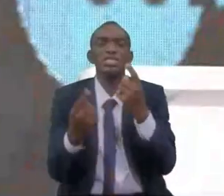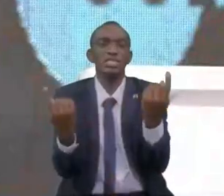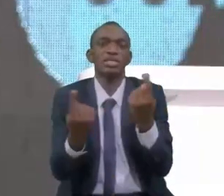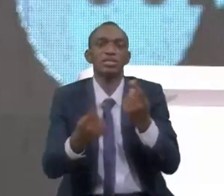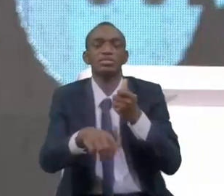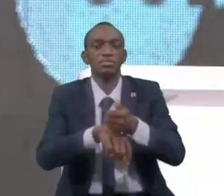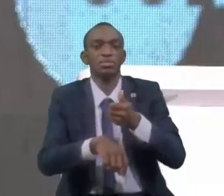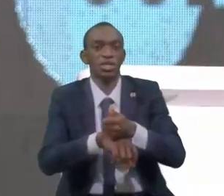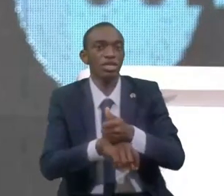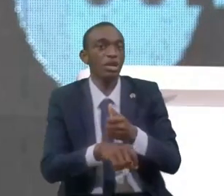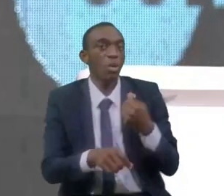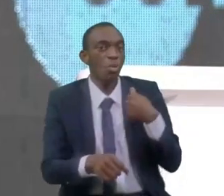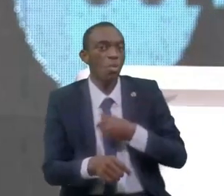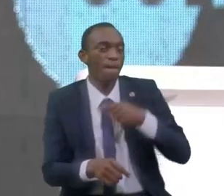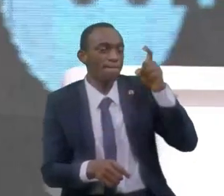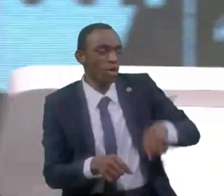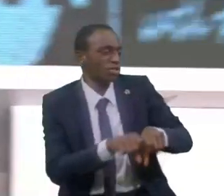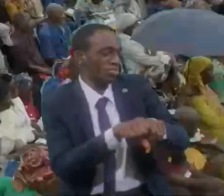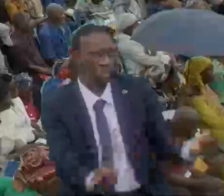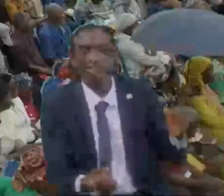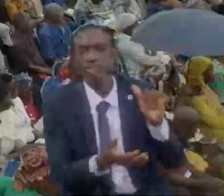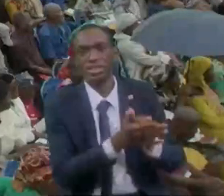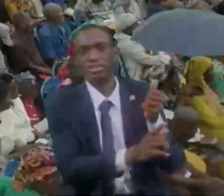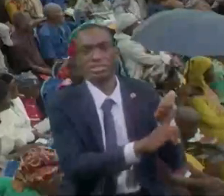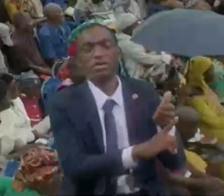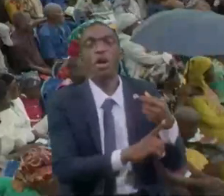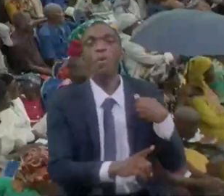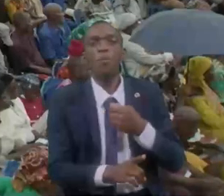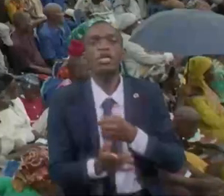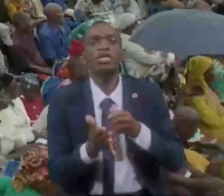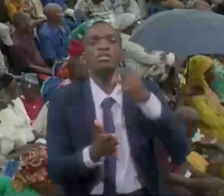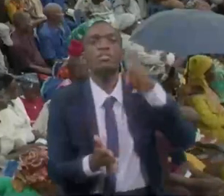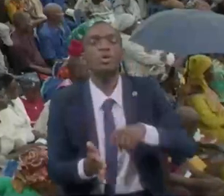devons briser cette chose. Et ce sera brisé.